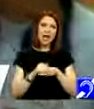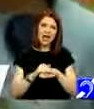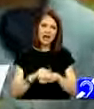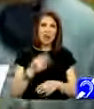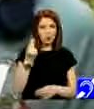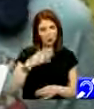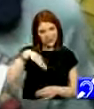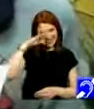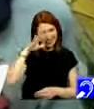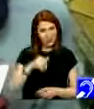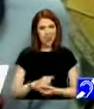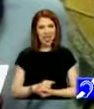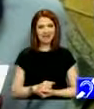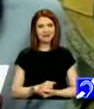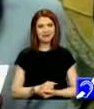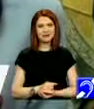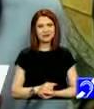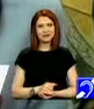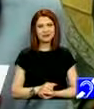Bună ziua.